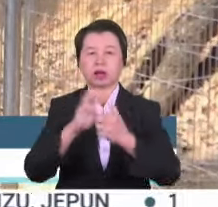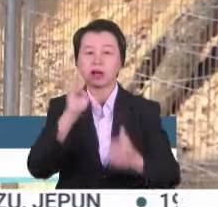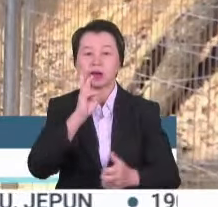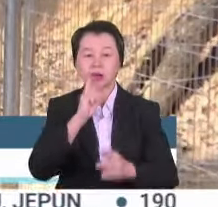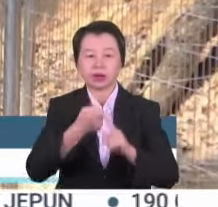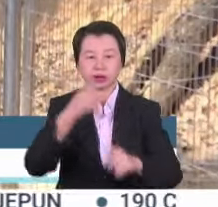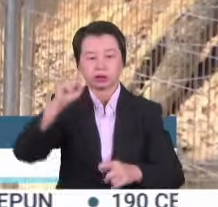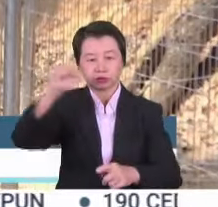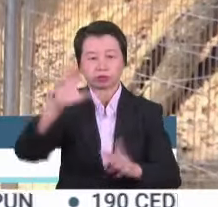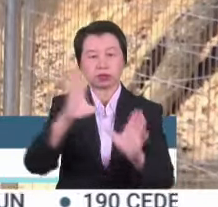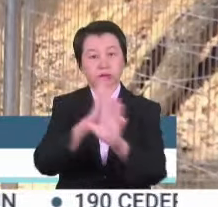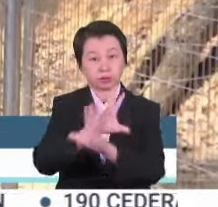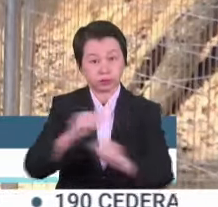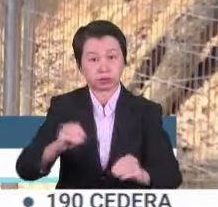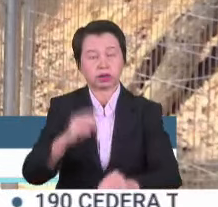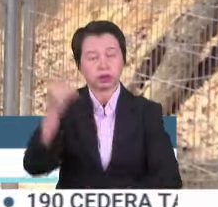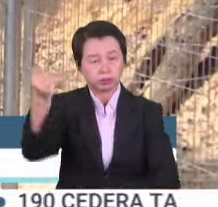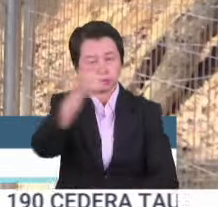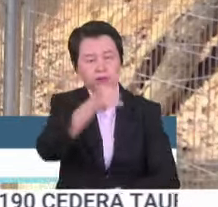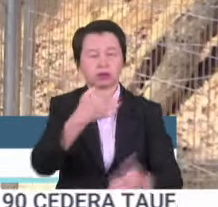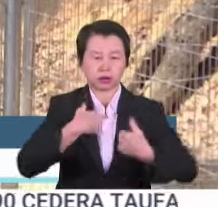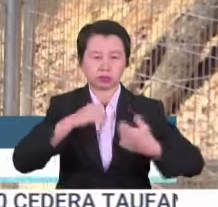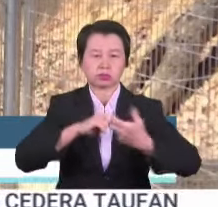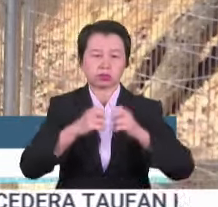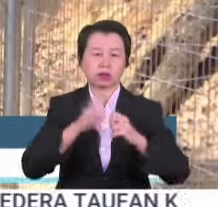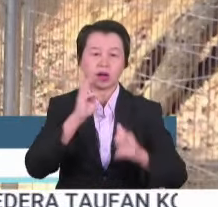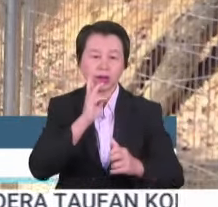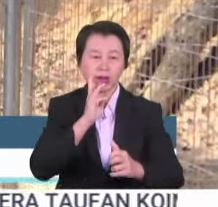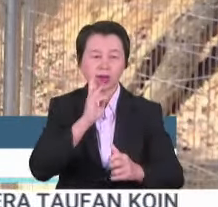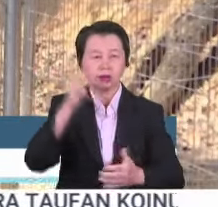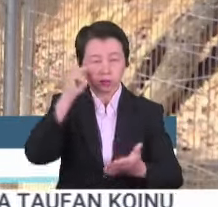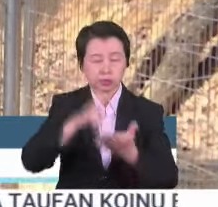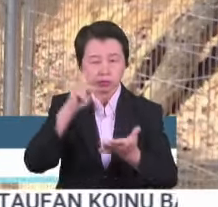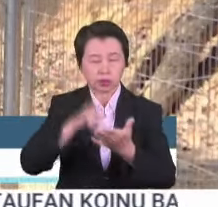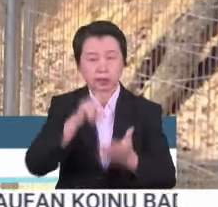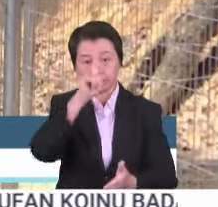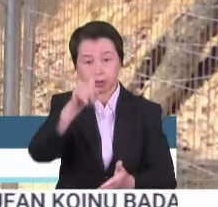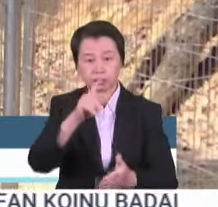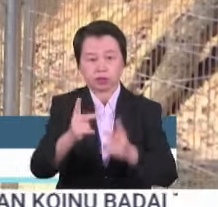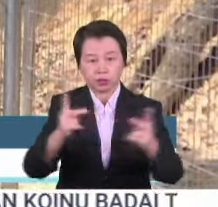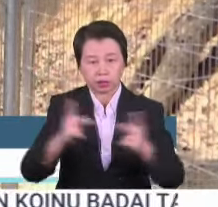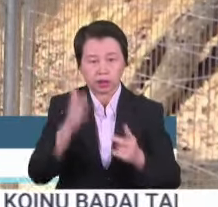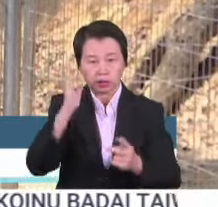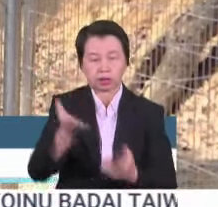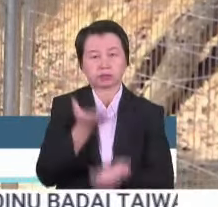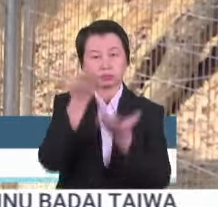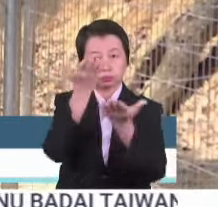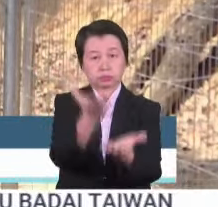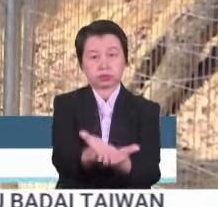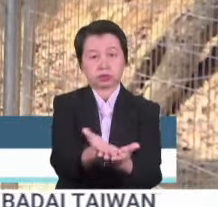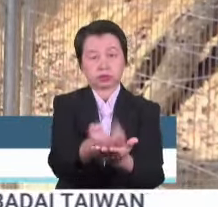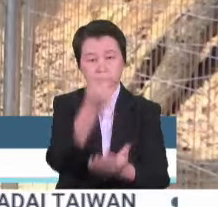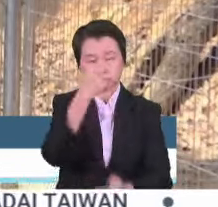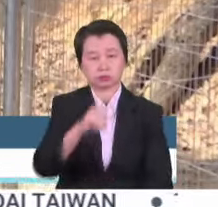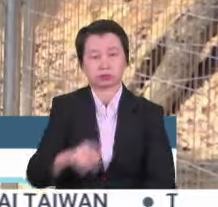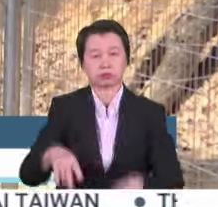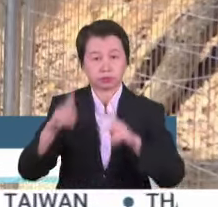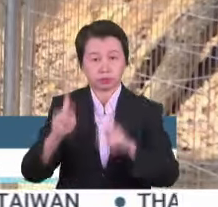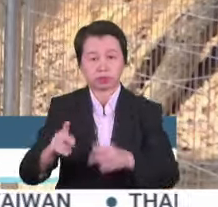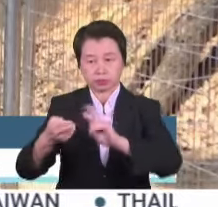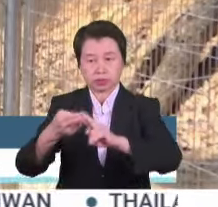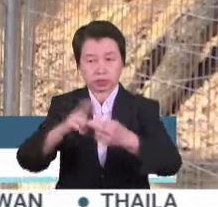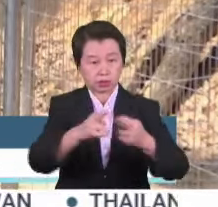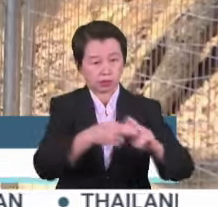daripada Sabah dan Sarawak juga mereka jugaunyai masalah air jadi kita kenal pasti kawasan dan kita akan cadangkanah kepada pihak